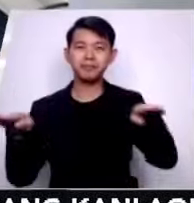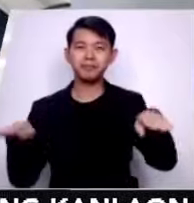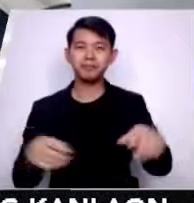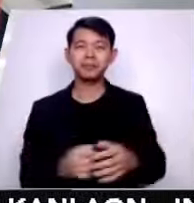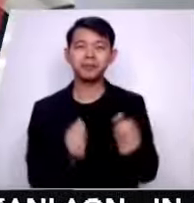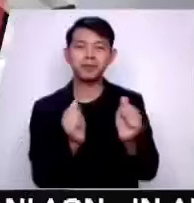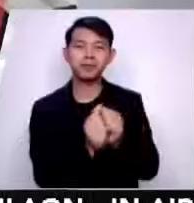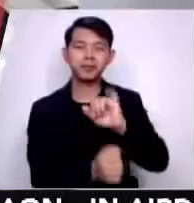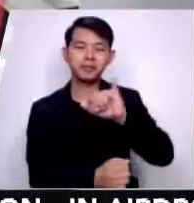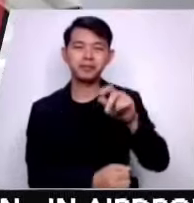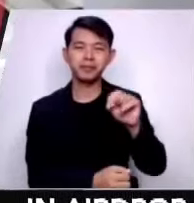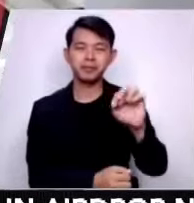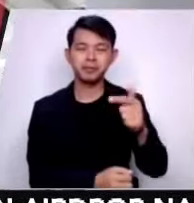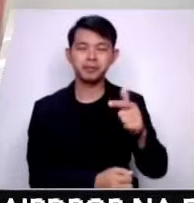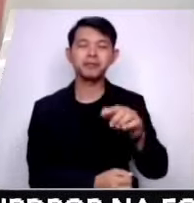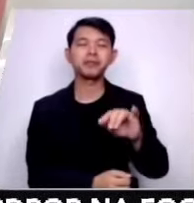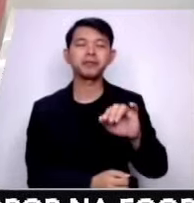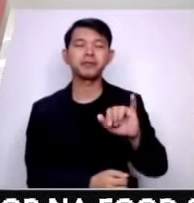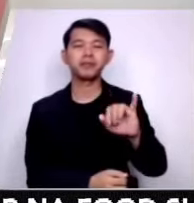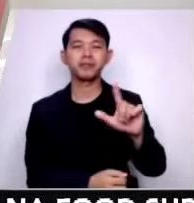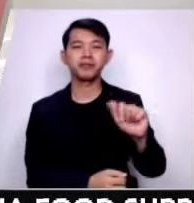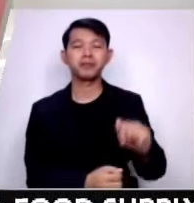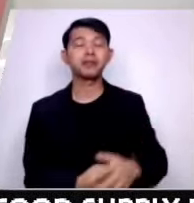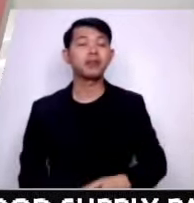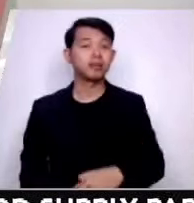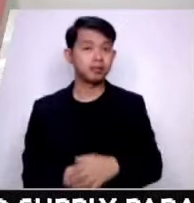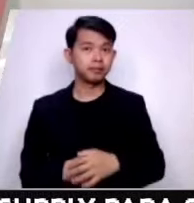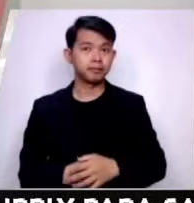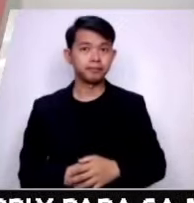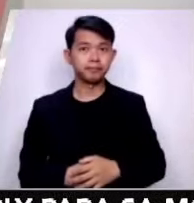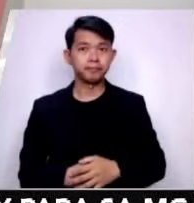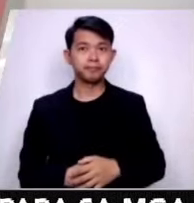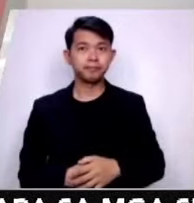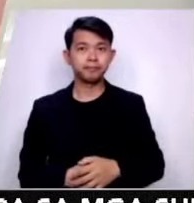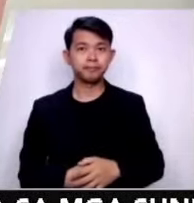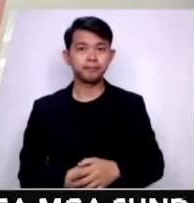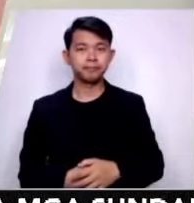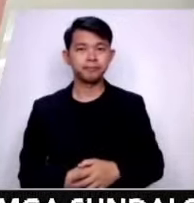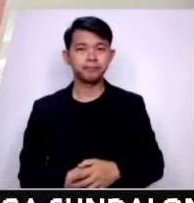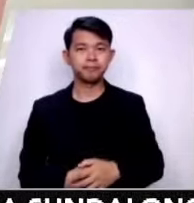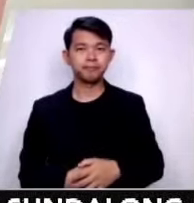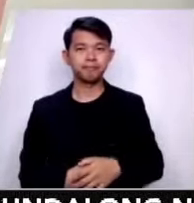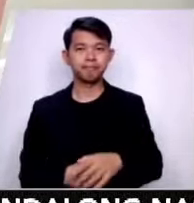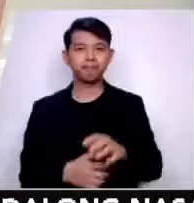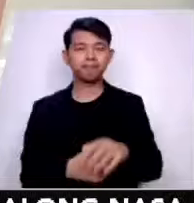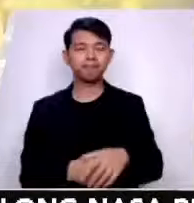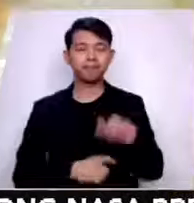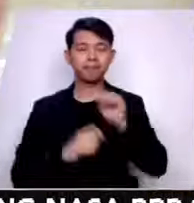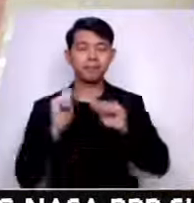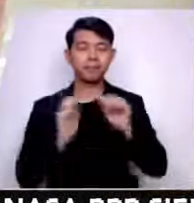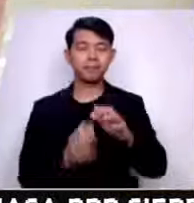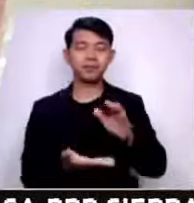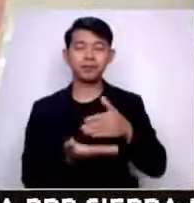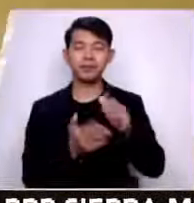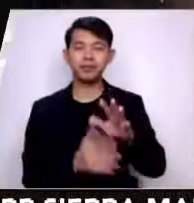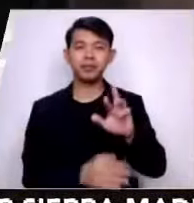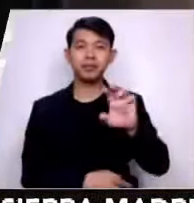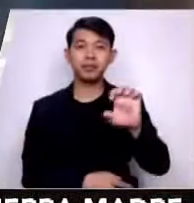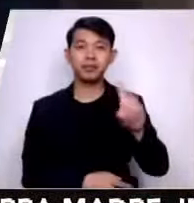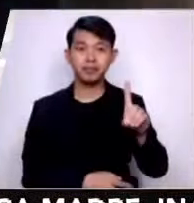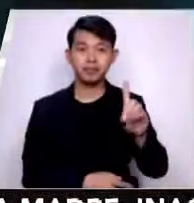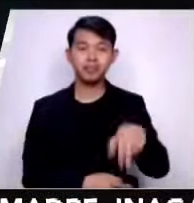South Korean girl group na Red Velvet, maglalabas ng mini-album ngayong buwan na bahagi ng kanilang comeback.